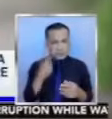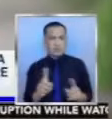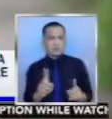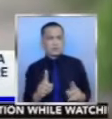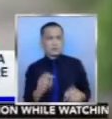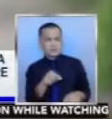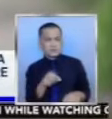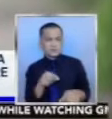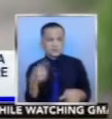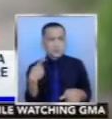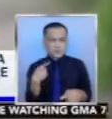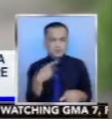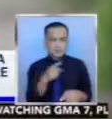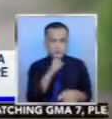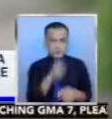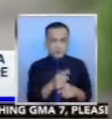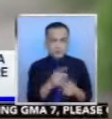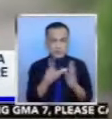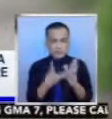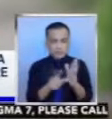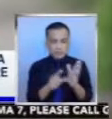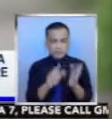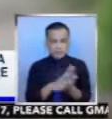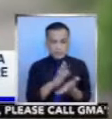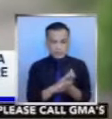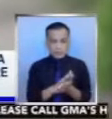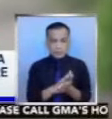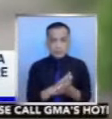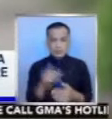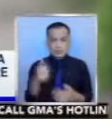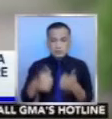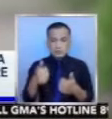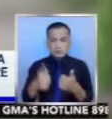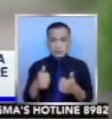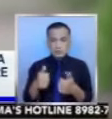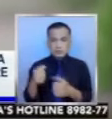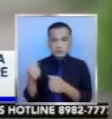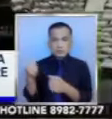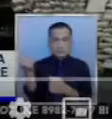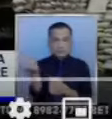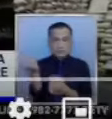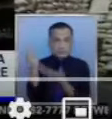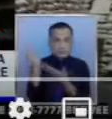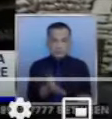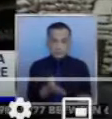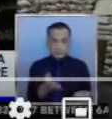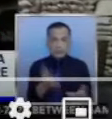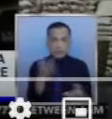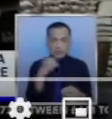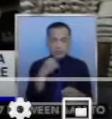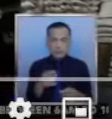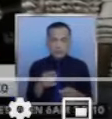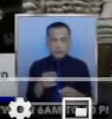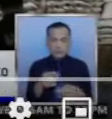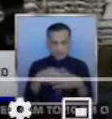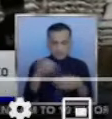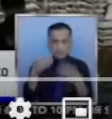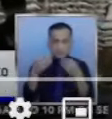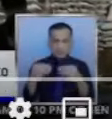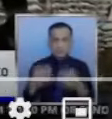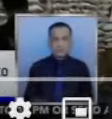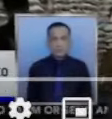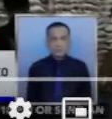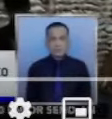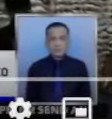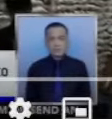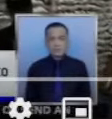lehitimong papeles at alin ang smuggled at kung bakit hindi ito inilalabas sa merkado. Pero ayon kay Department of Agriculture